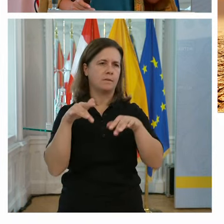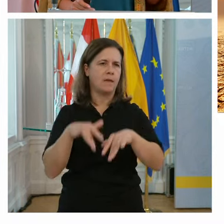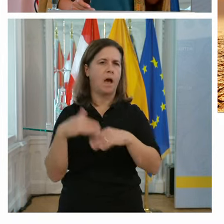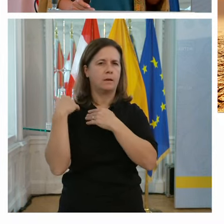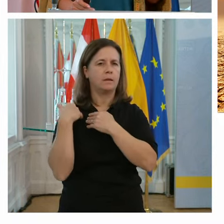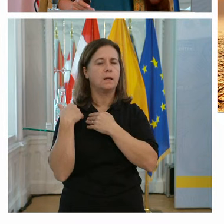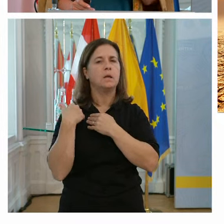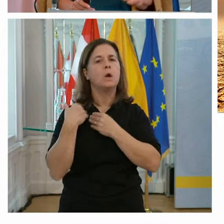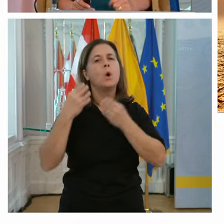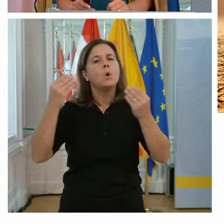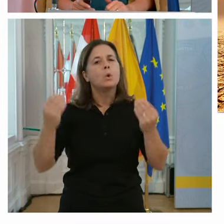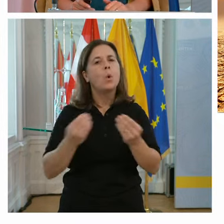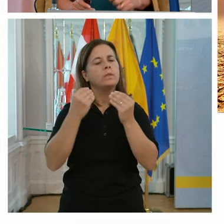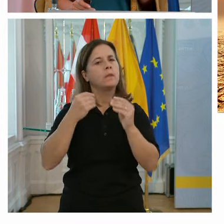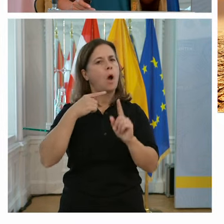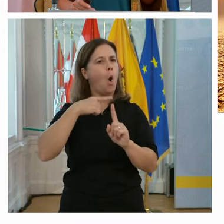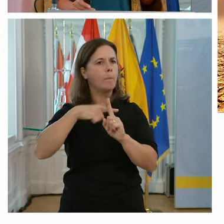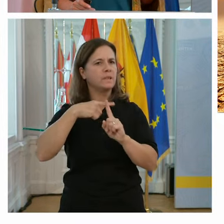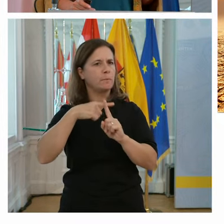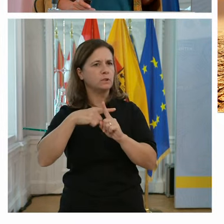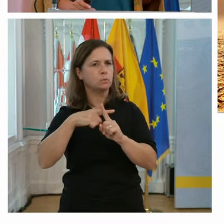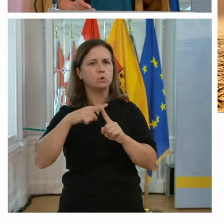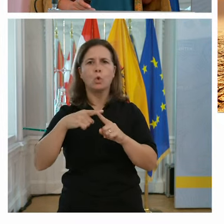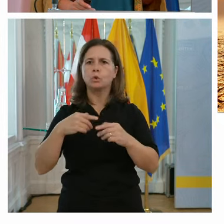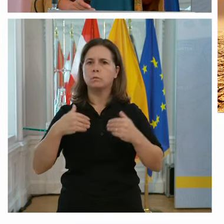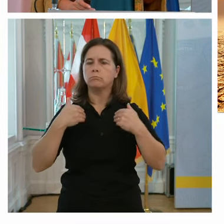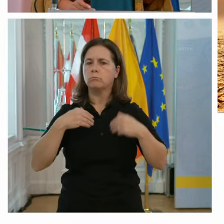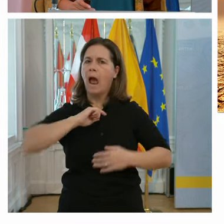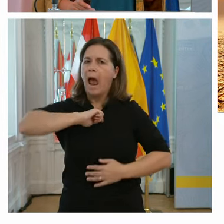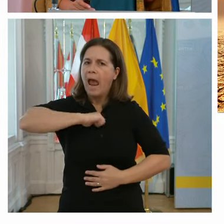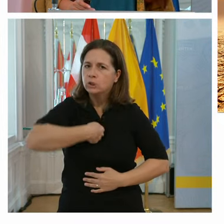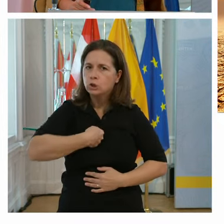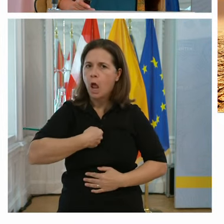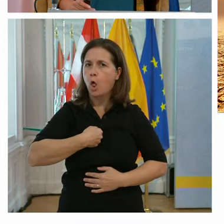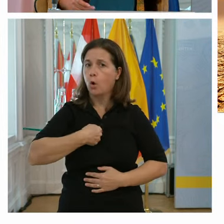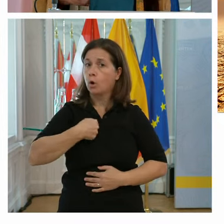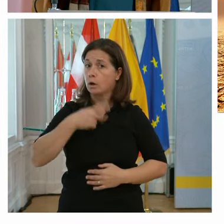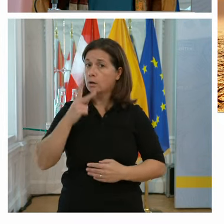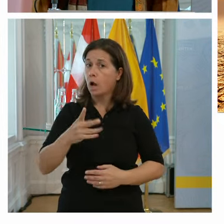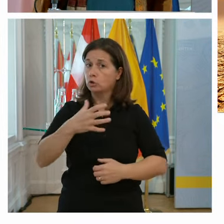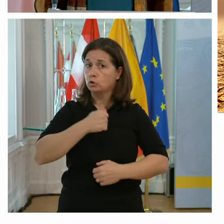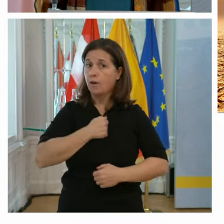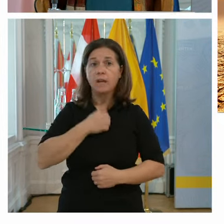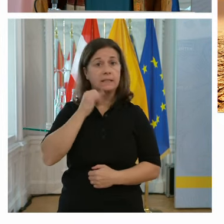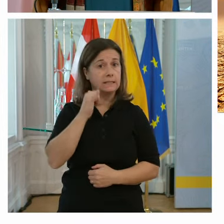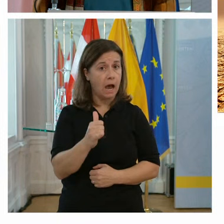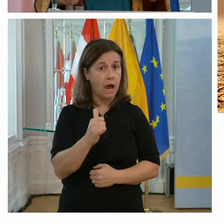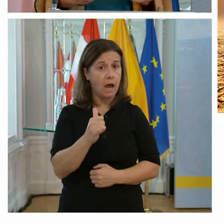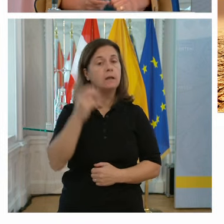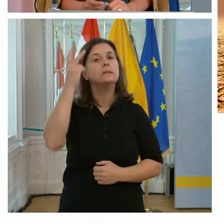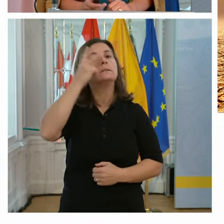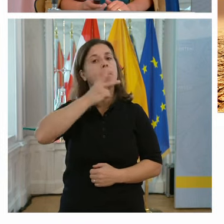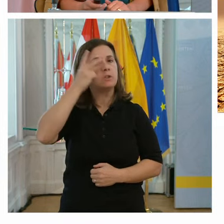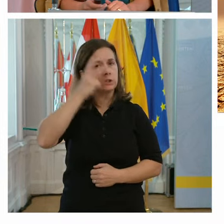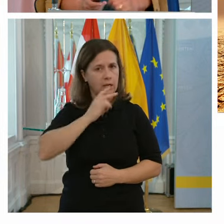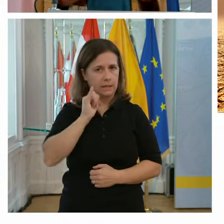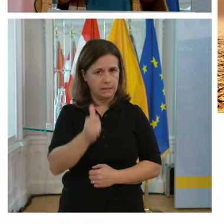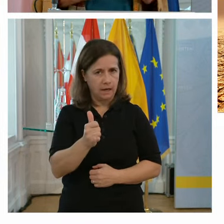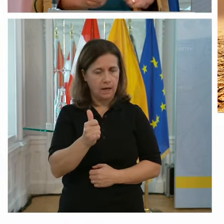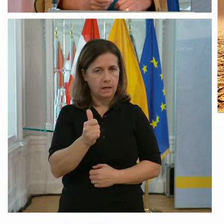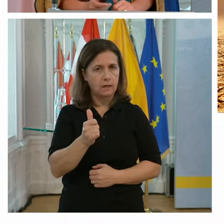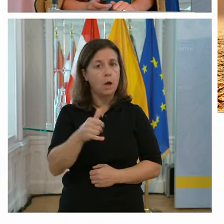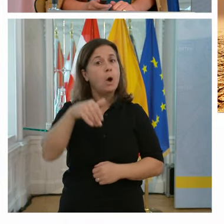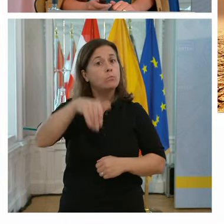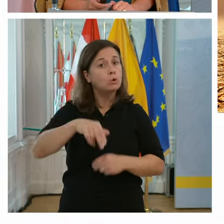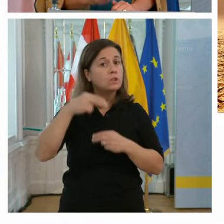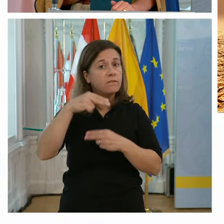diesen Grundoptimismus und diese Haltung, wir können das schaffen, ja, natürlich, das